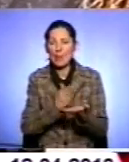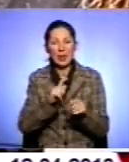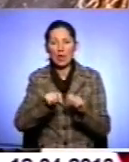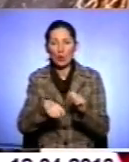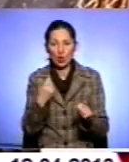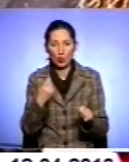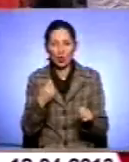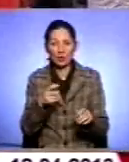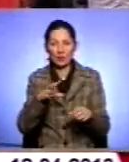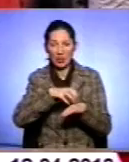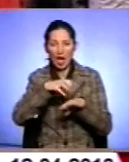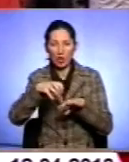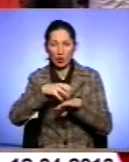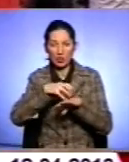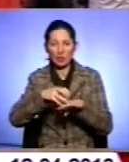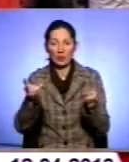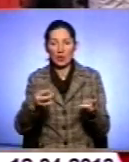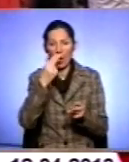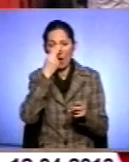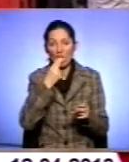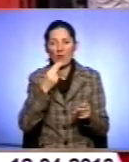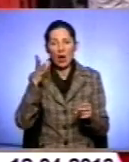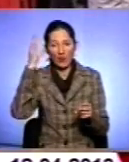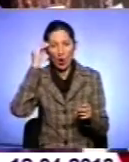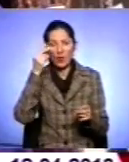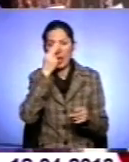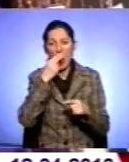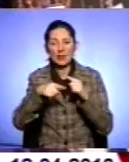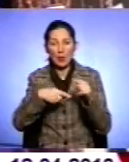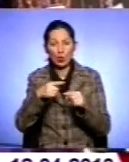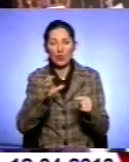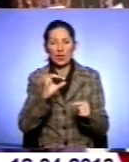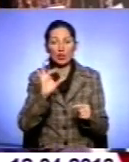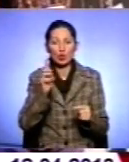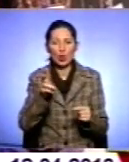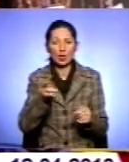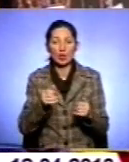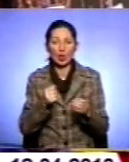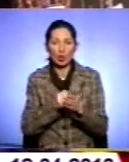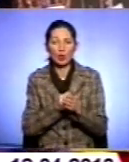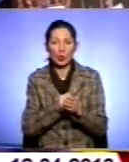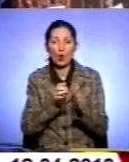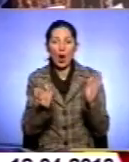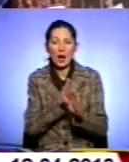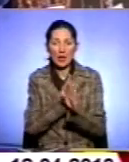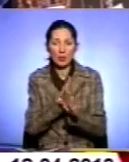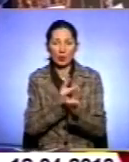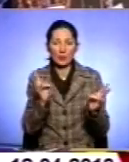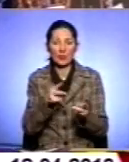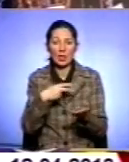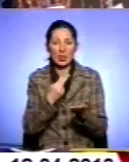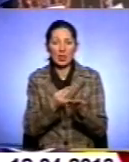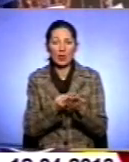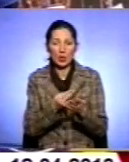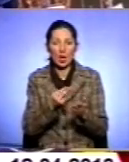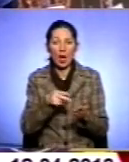враховувати адаптованість сорту до клімату. Саме головне – при покупці треба звернути увагу на кореневу систему і